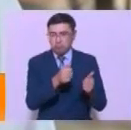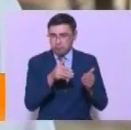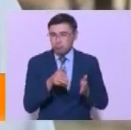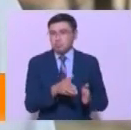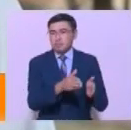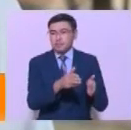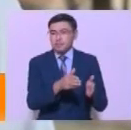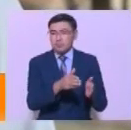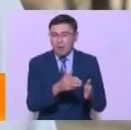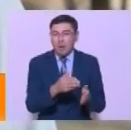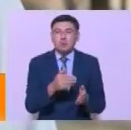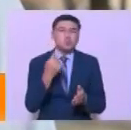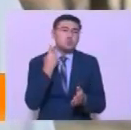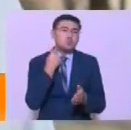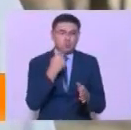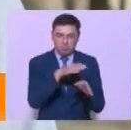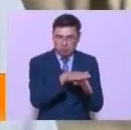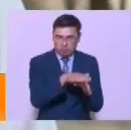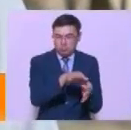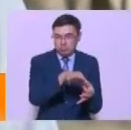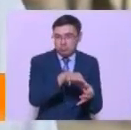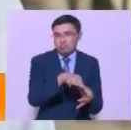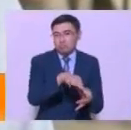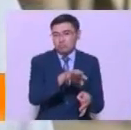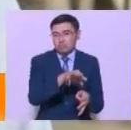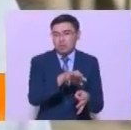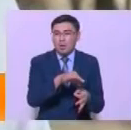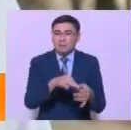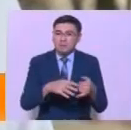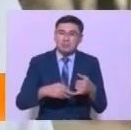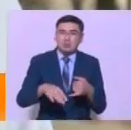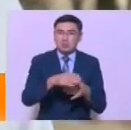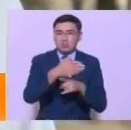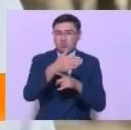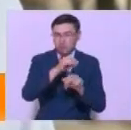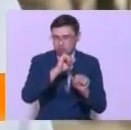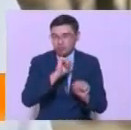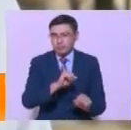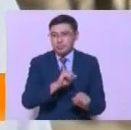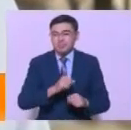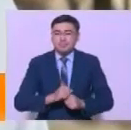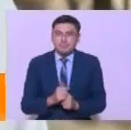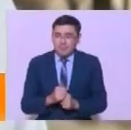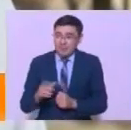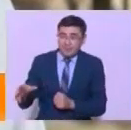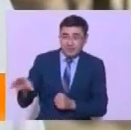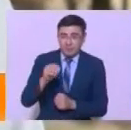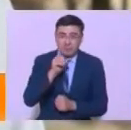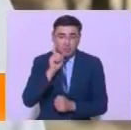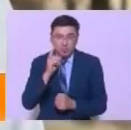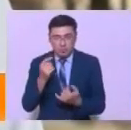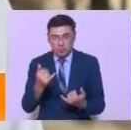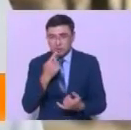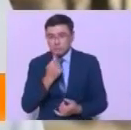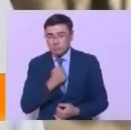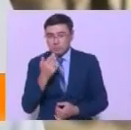он безукоризненно выполнял свой долг и защищал наш независимый государственный флаг. Счастливого пути всем молодым ребятам, которые идут в армию,